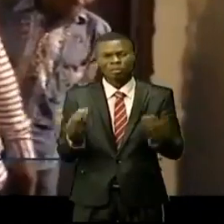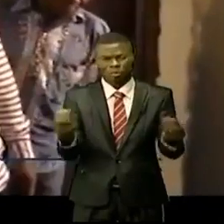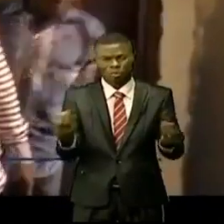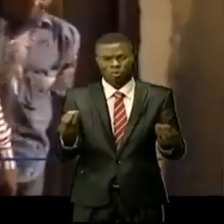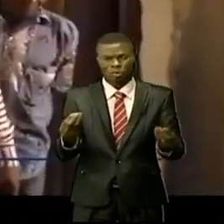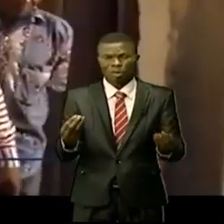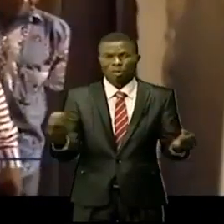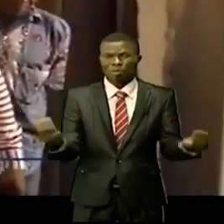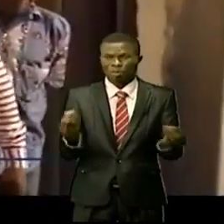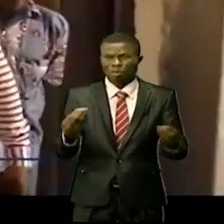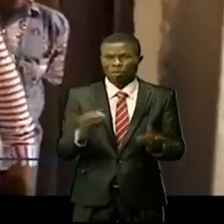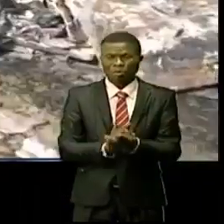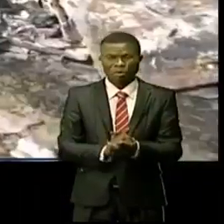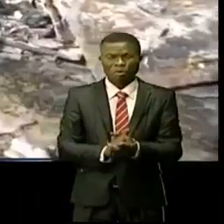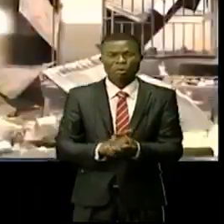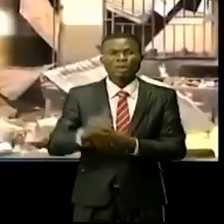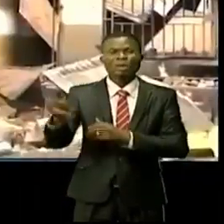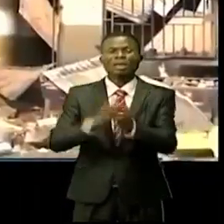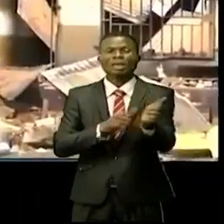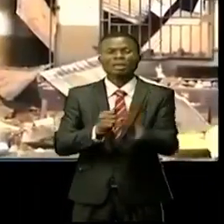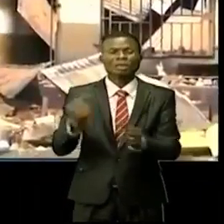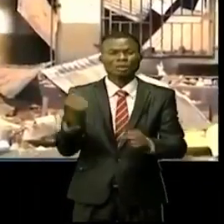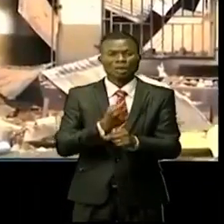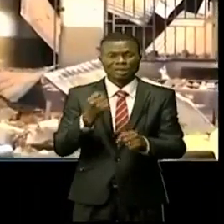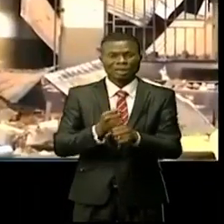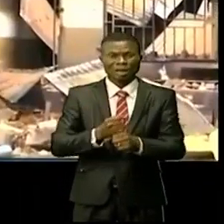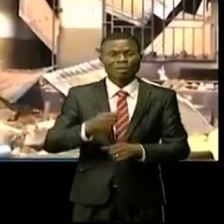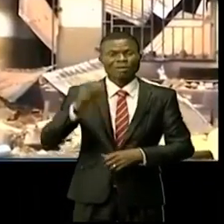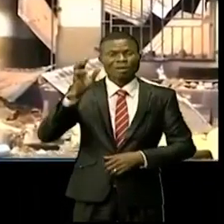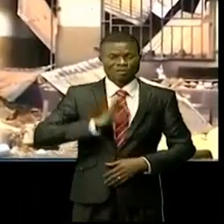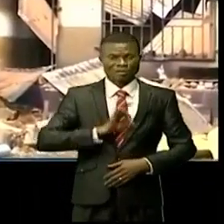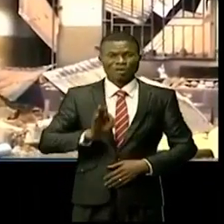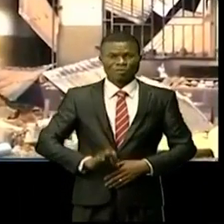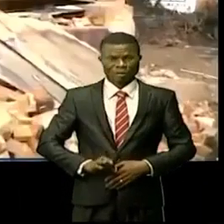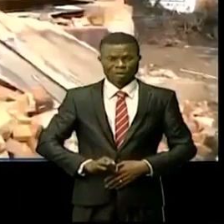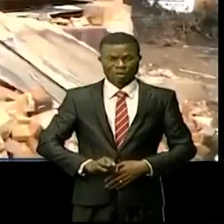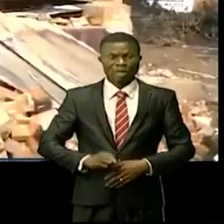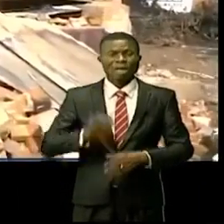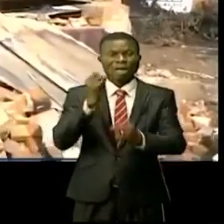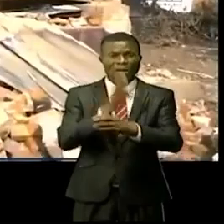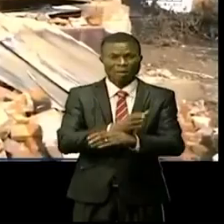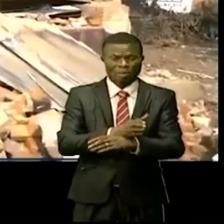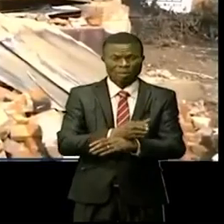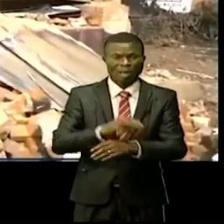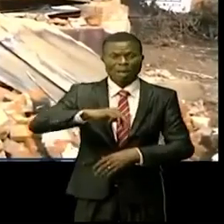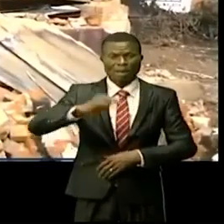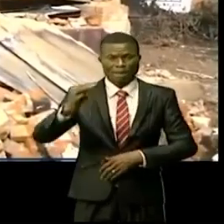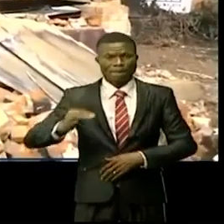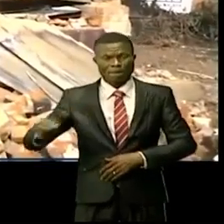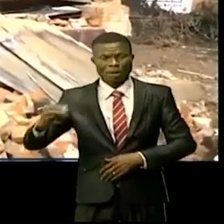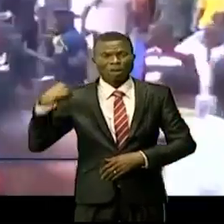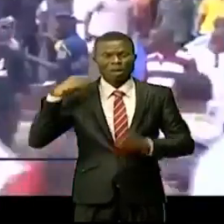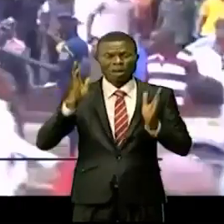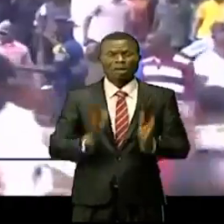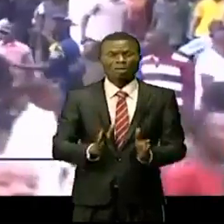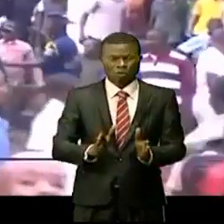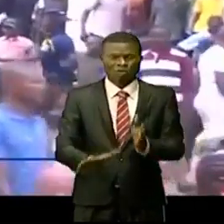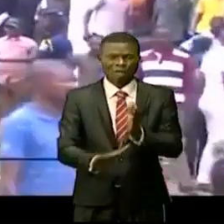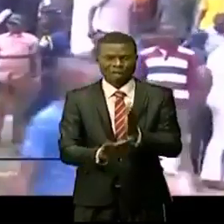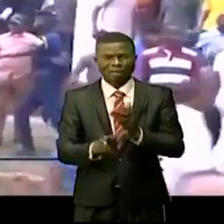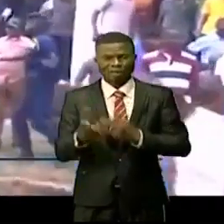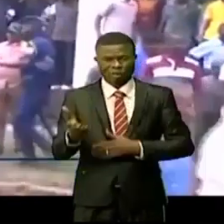simplement pour saper l'action du chef de l'État Félix-Antoine Tshisekedi Tshilombo, matérialisé au Maniema par le gouverneur Afani